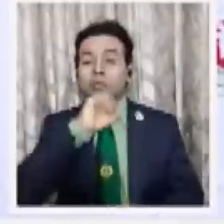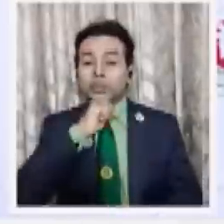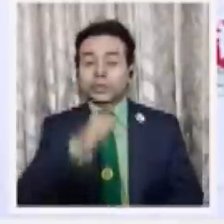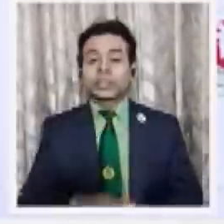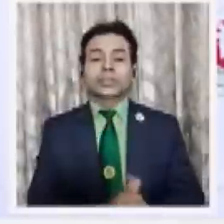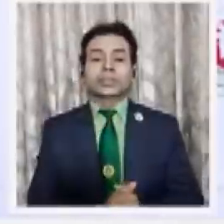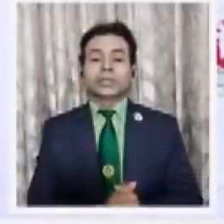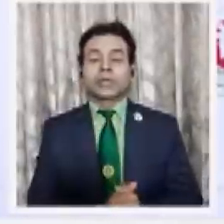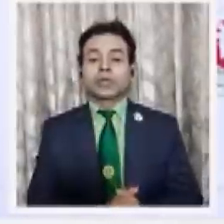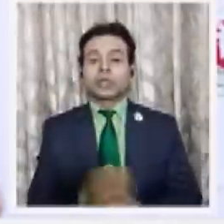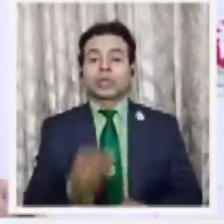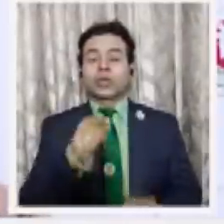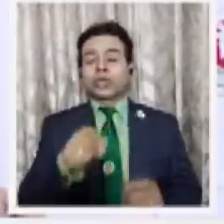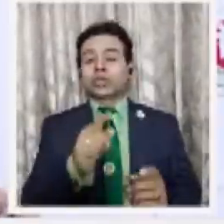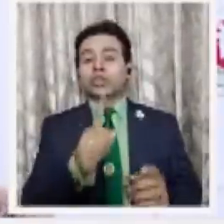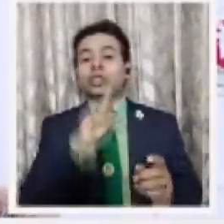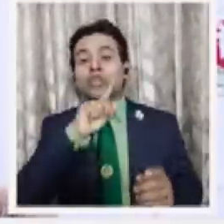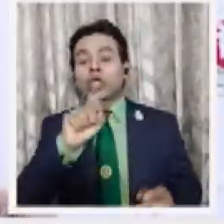21.14%।